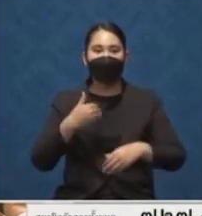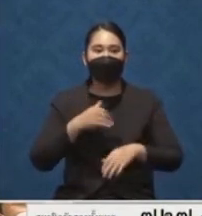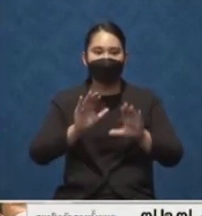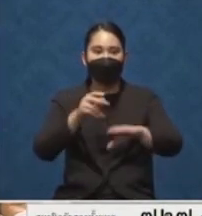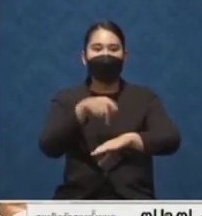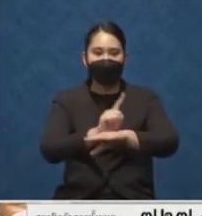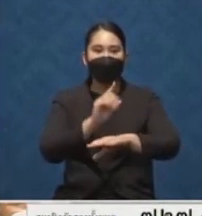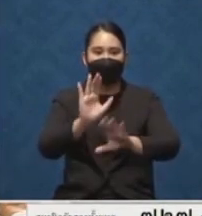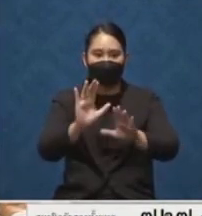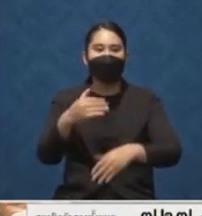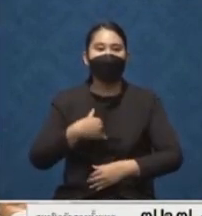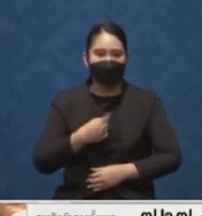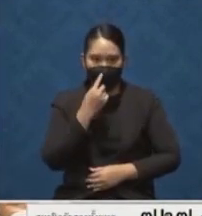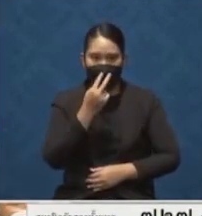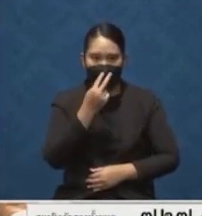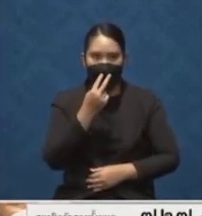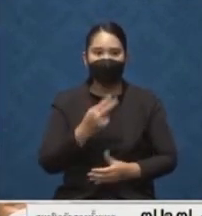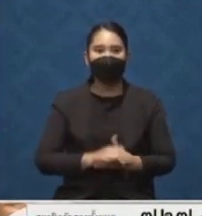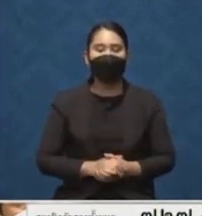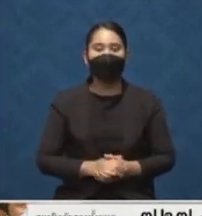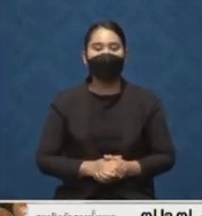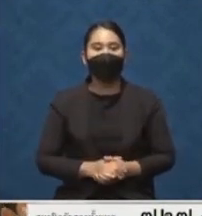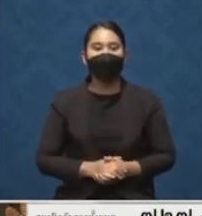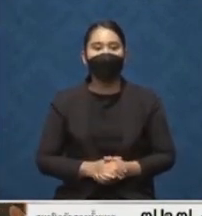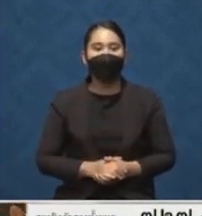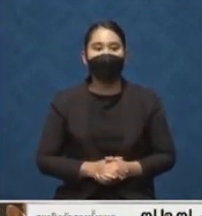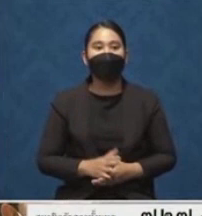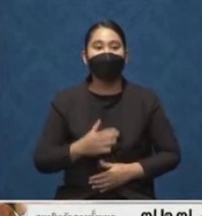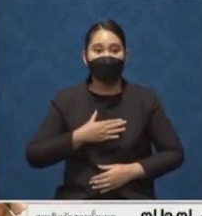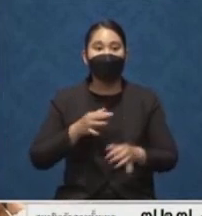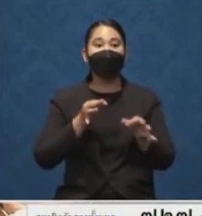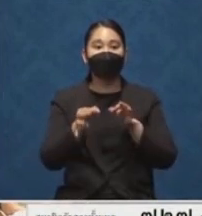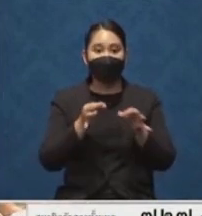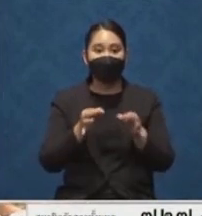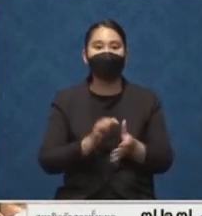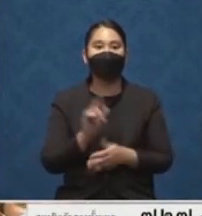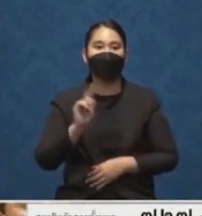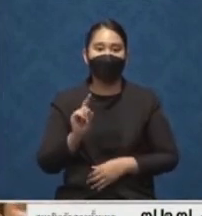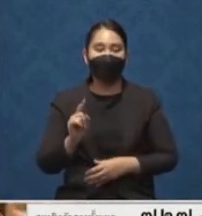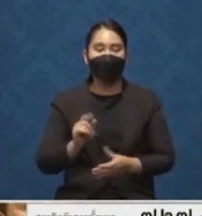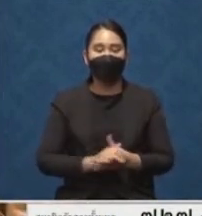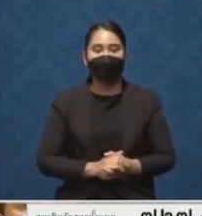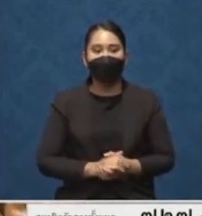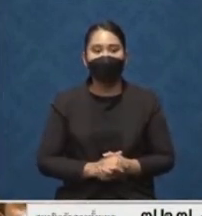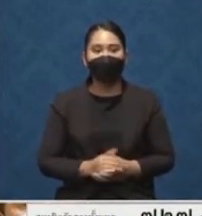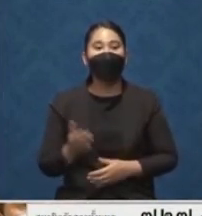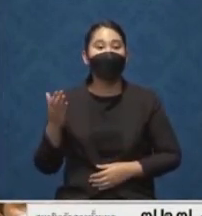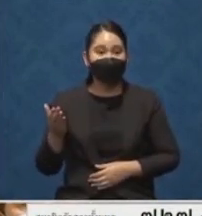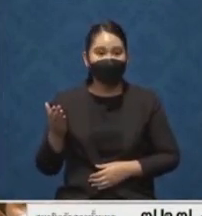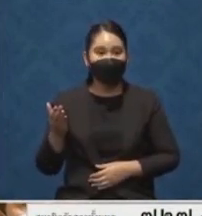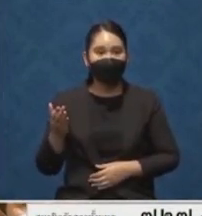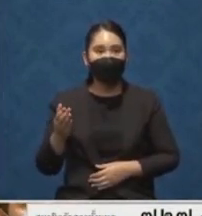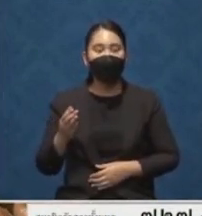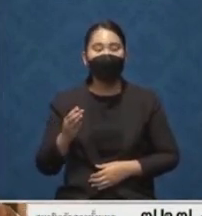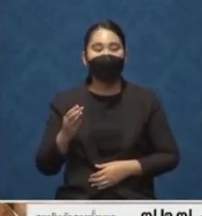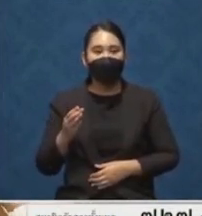าฟังผมให้จบก่อนได้ไหมครับครับ ได้ครับ ครับขอบพระคุณครับผมกำลังเรียนกับท่านว่าสิ่งที่ท่านเอ่ยถึงสมาชิกวุฒิ